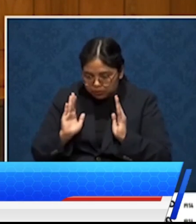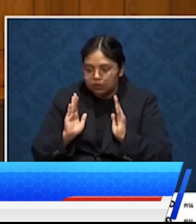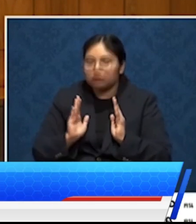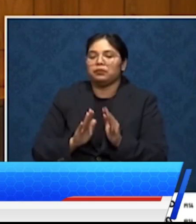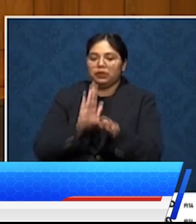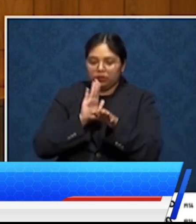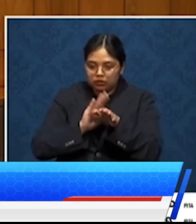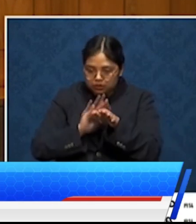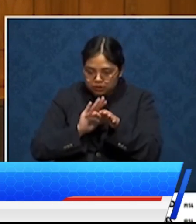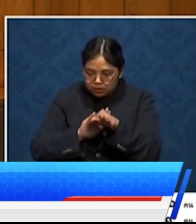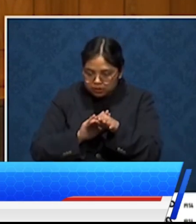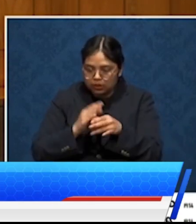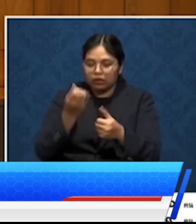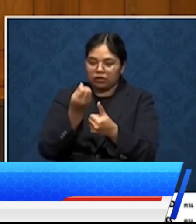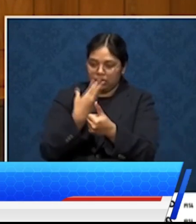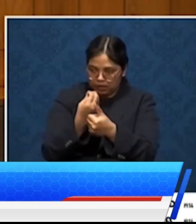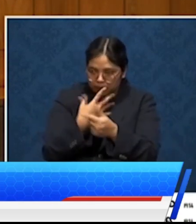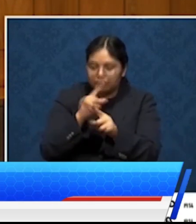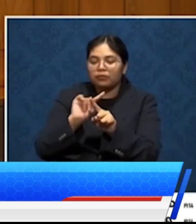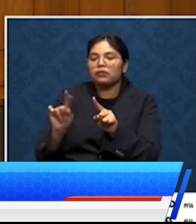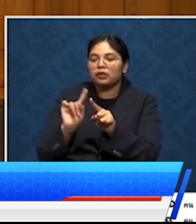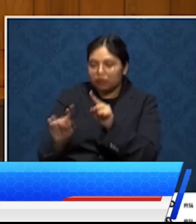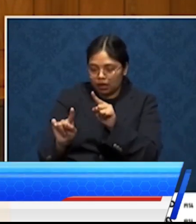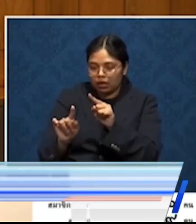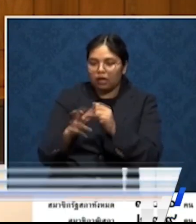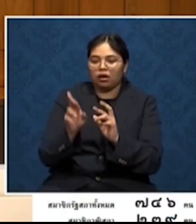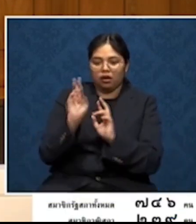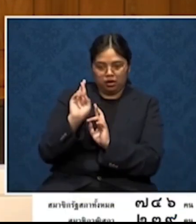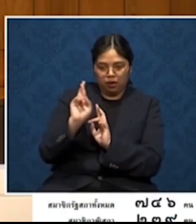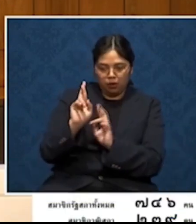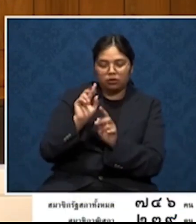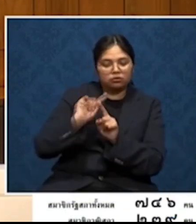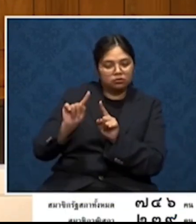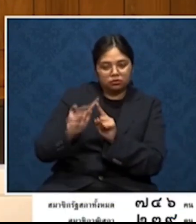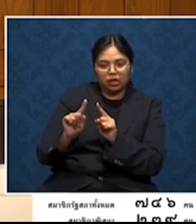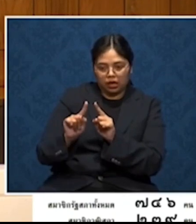ิ คำแนะนำ ข้อควระวังที่ท่านได้พูด